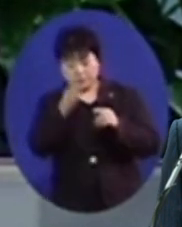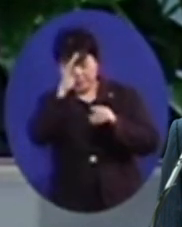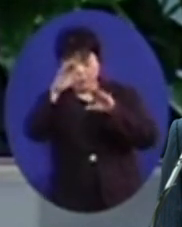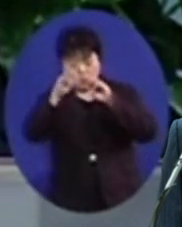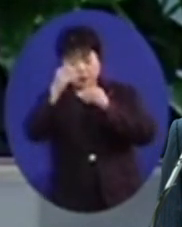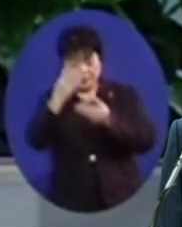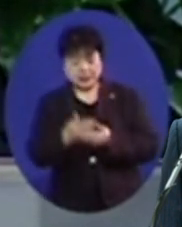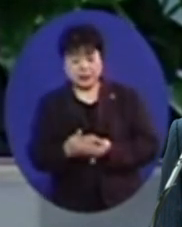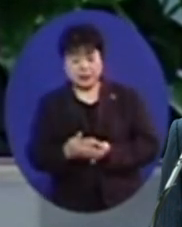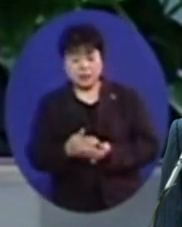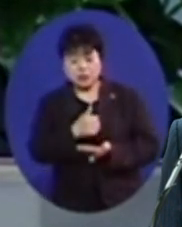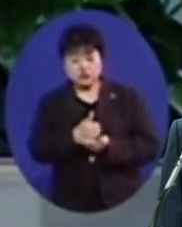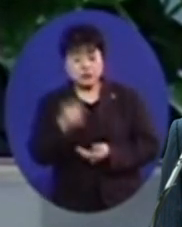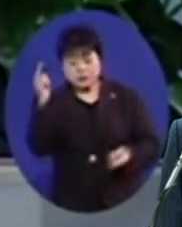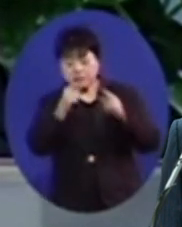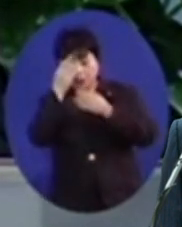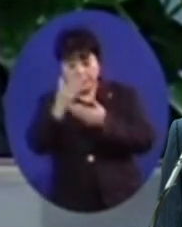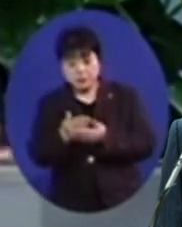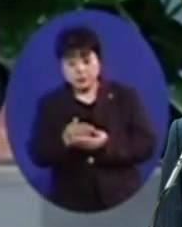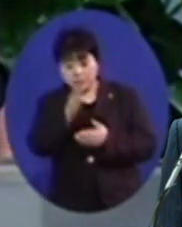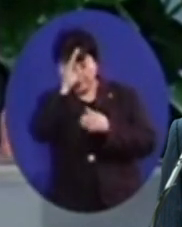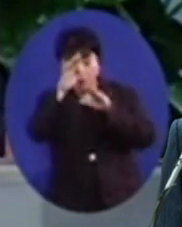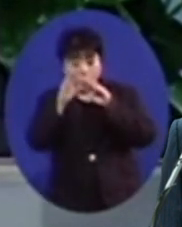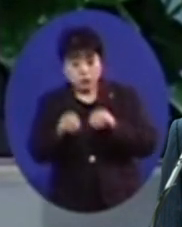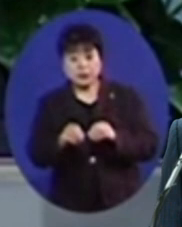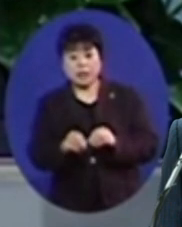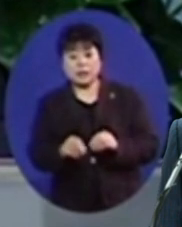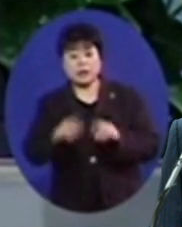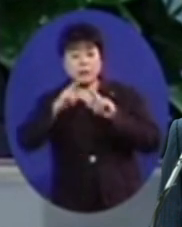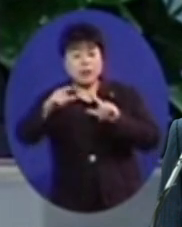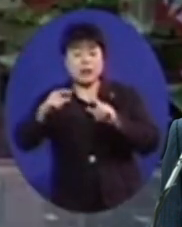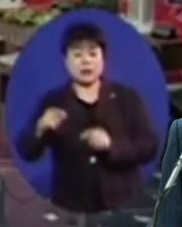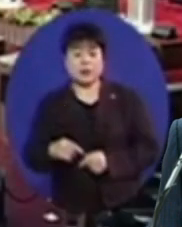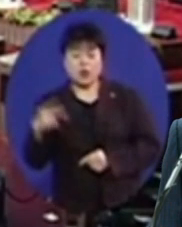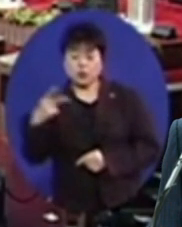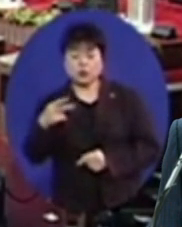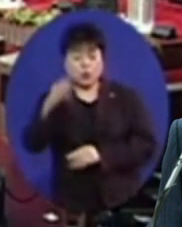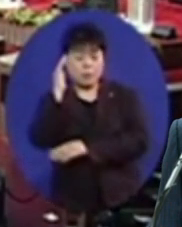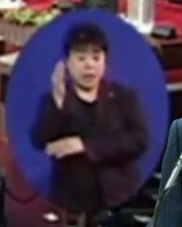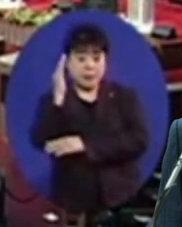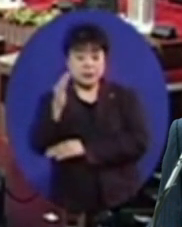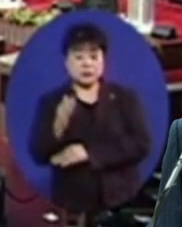나음을 얻었나니라. 그러면서 집회 장소에 나가면